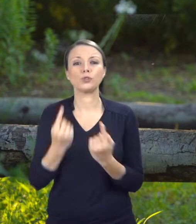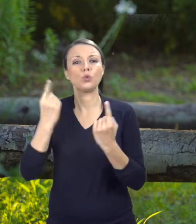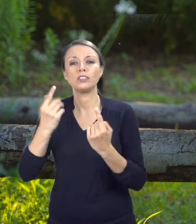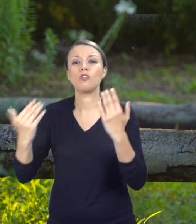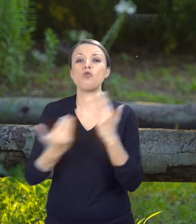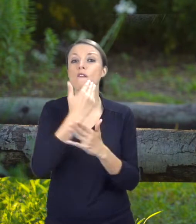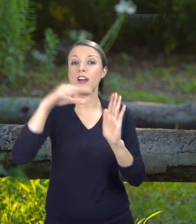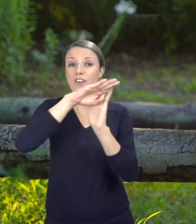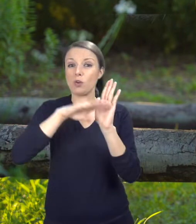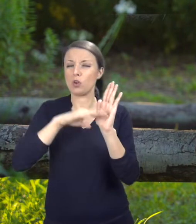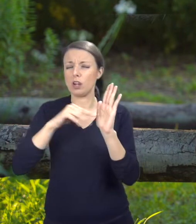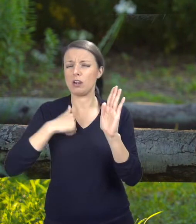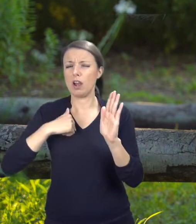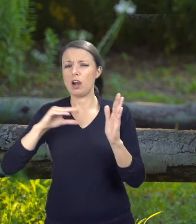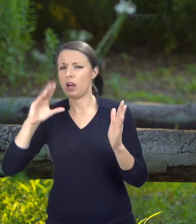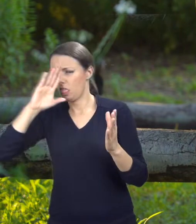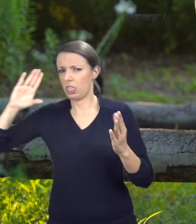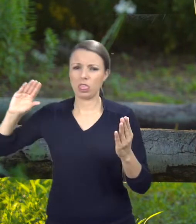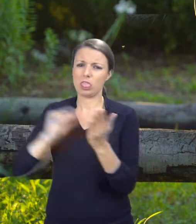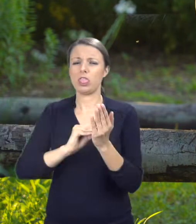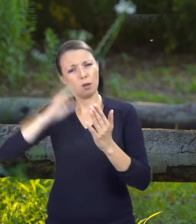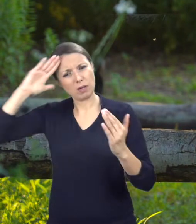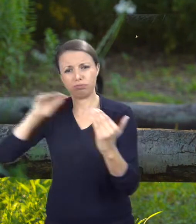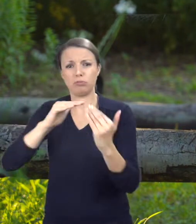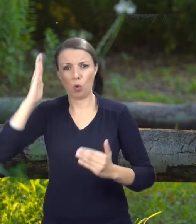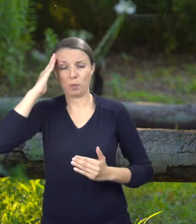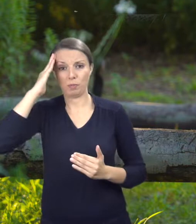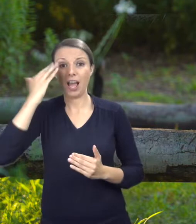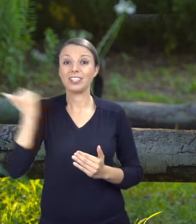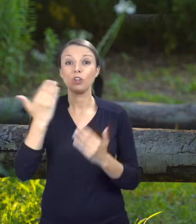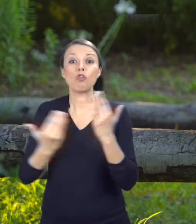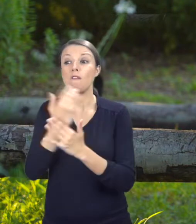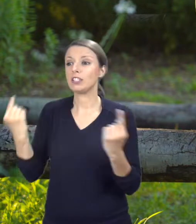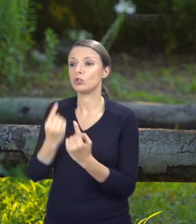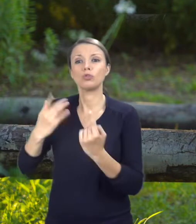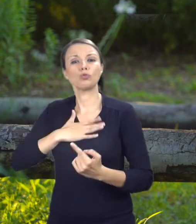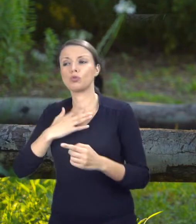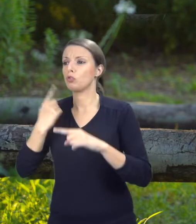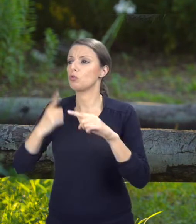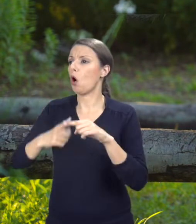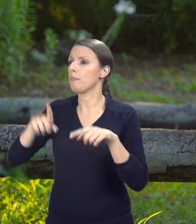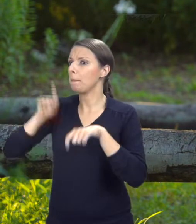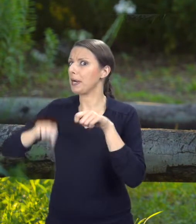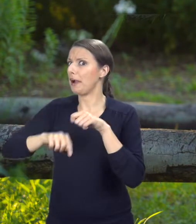każda taka sytuacja jest swojego rodzaju testem. I choć 1000 razy mówię sobie, że nie muszę sobie ani nikomu